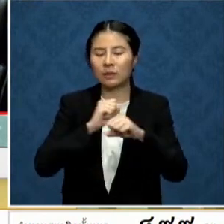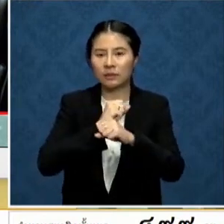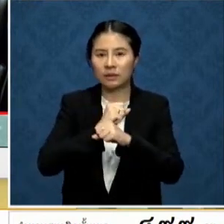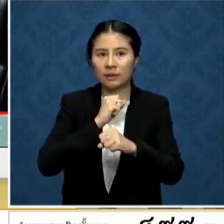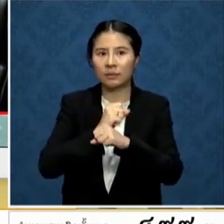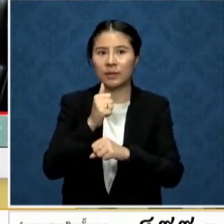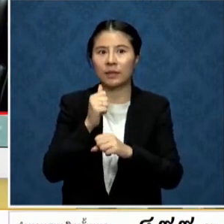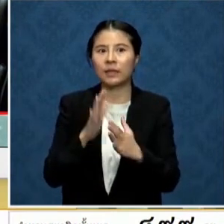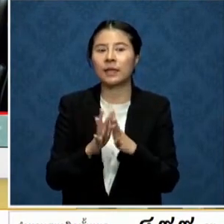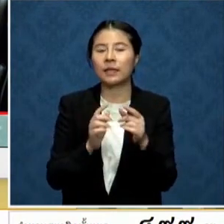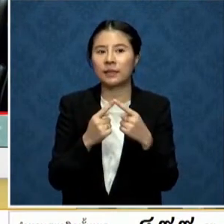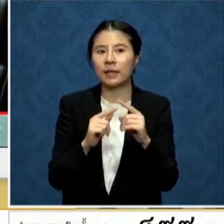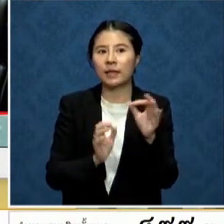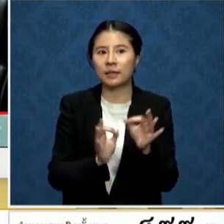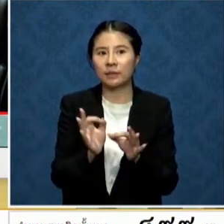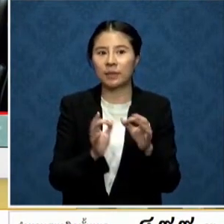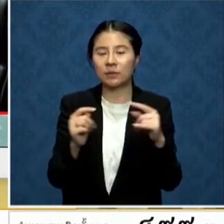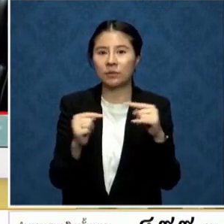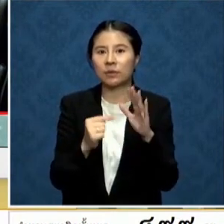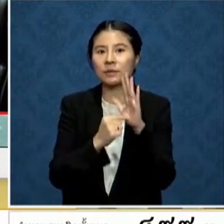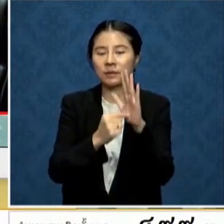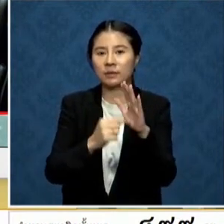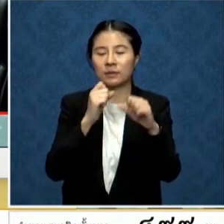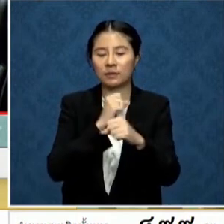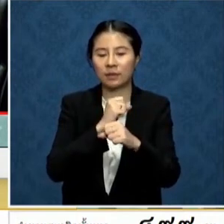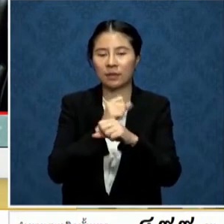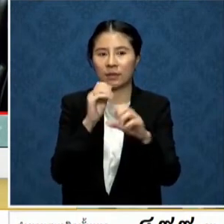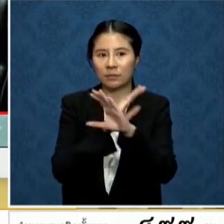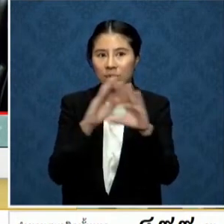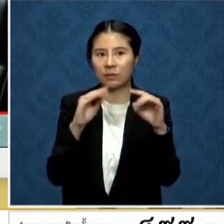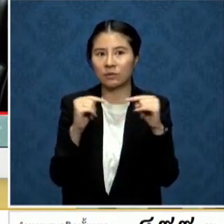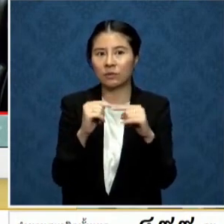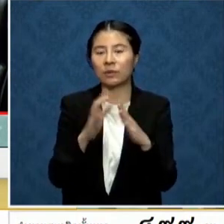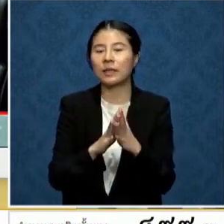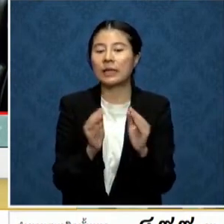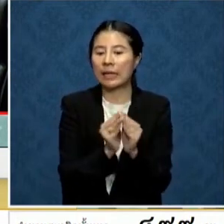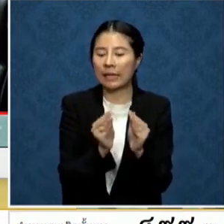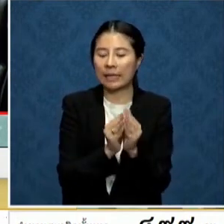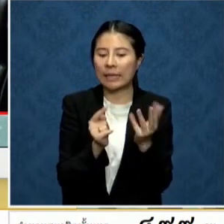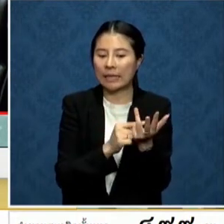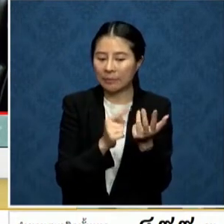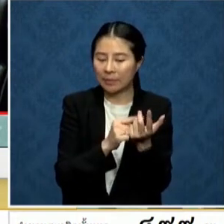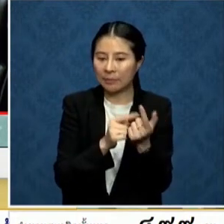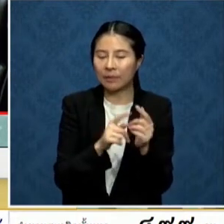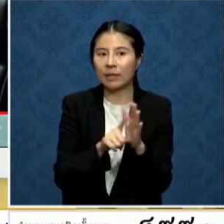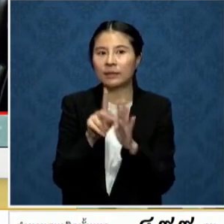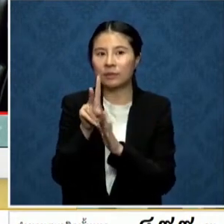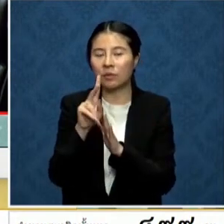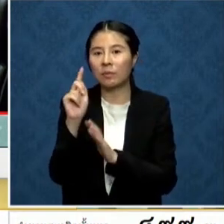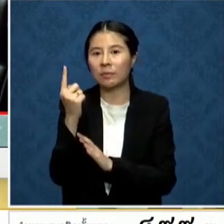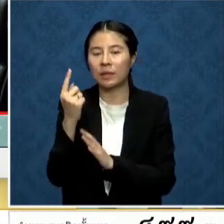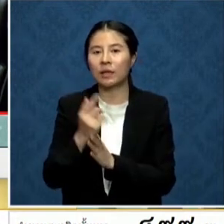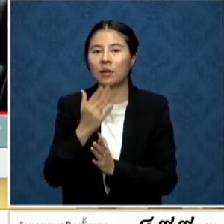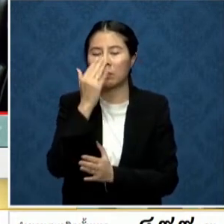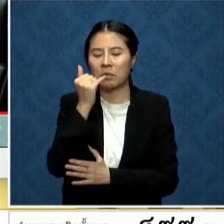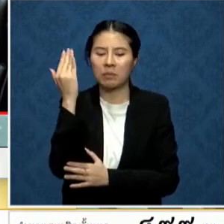อธิบายเจตนารมณ์ก่อนนะครับว่าทำไมถึงเสนอให้มีการยกเลิกข้อที่เกี่ยวกับการนับคะแนนใหม่คือต้องบอกว่าหากเราไปย้อนดูข้อบังคับสมัย